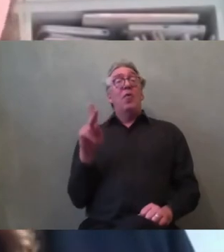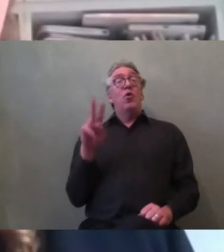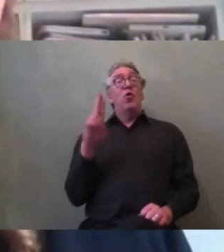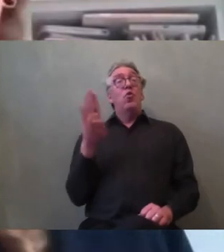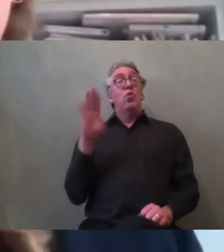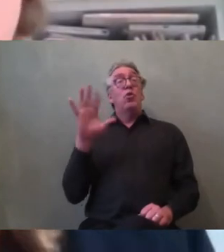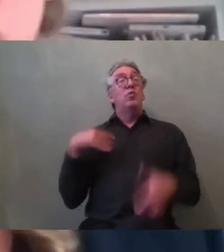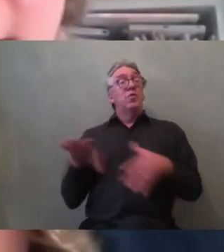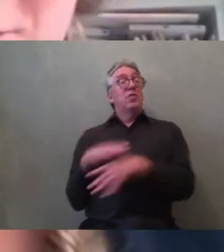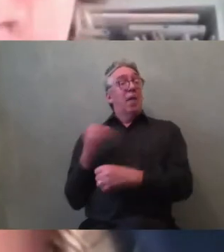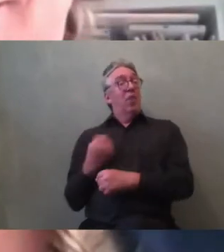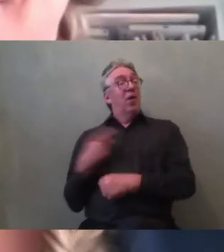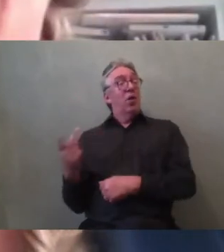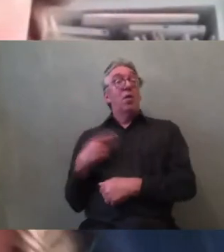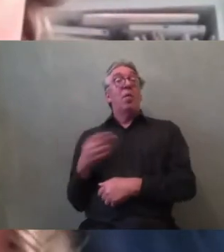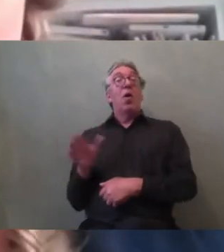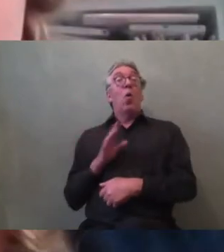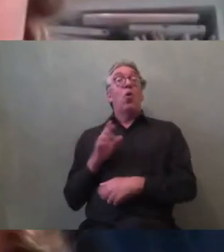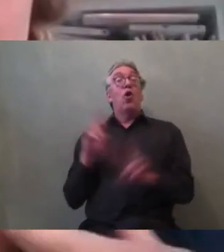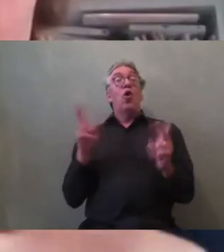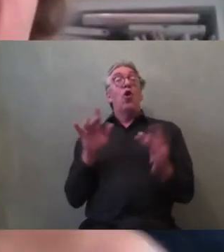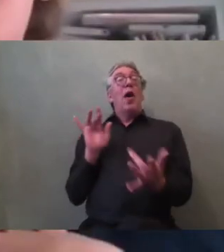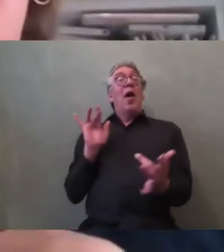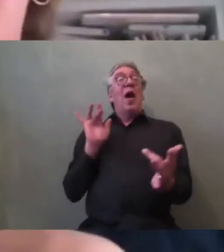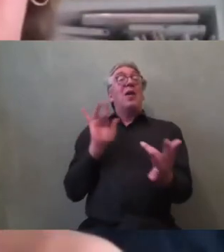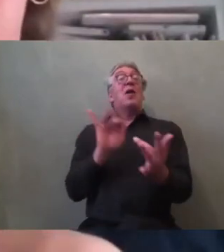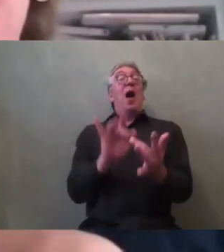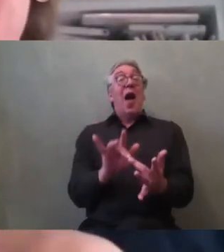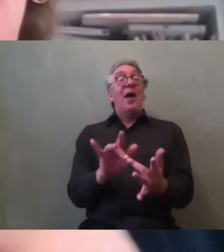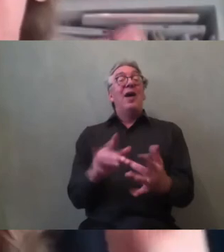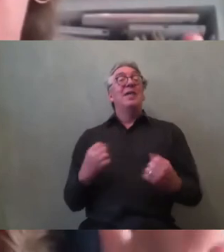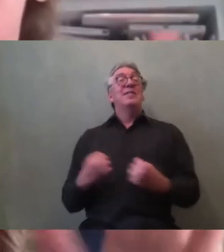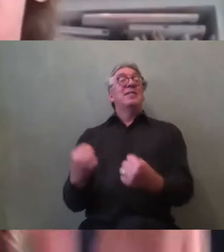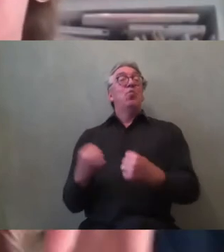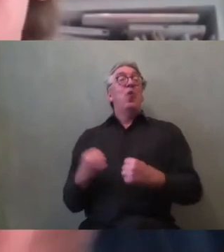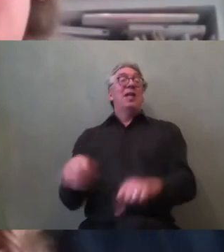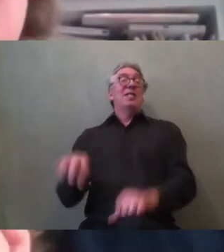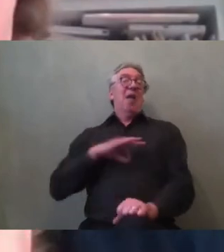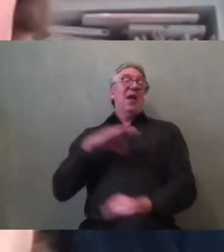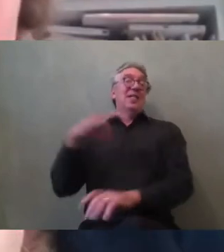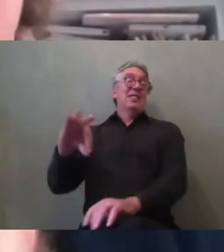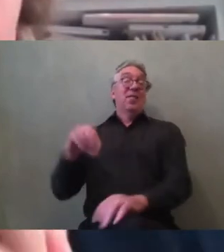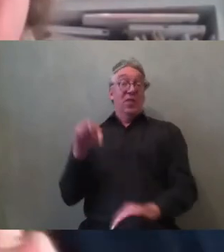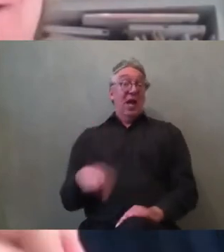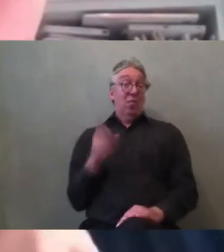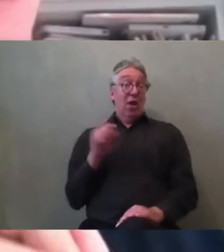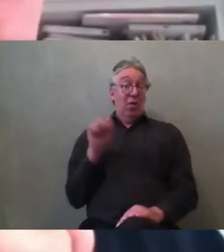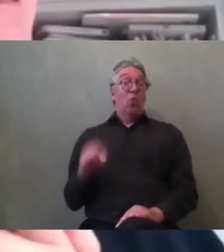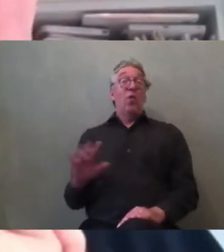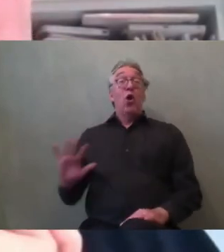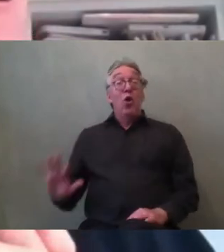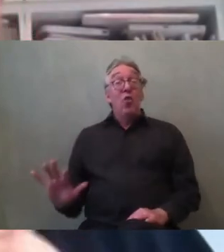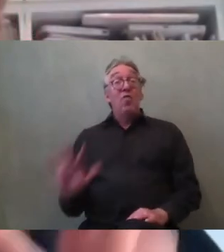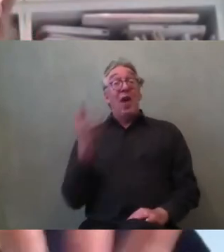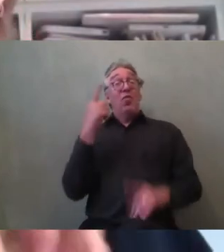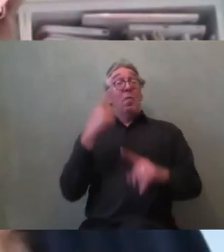ook de Raakstimuleringsprijs in het leven hebben geroepen. Nou, vandaag is een belangrijk moment, want vandaag wordt de 5e editie van de Raakstimuleringsprijs